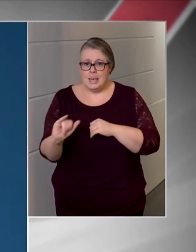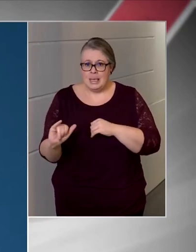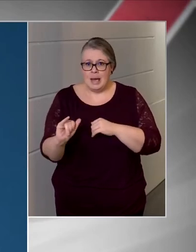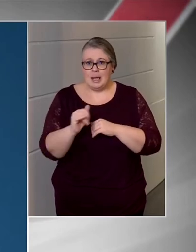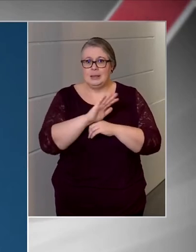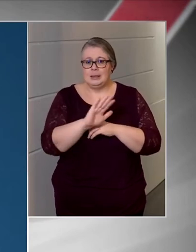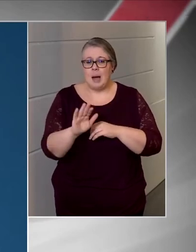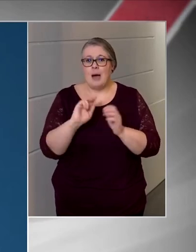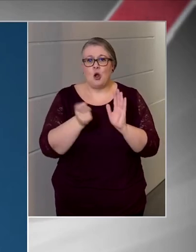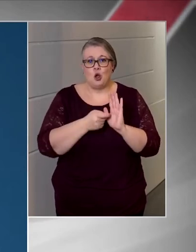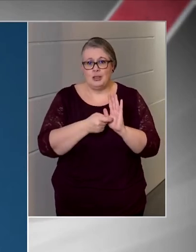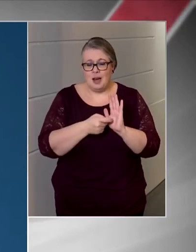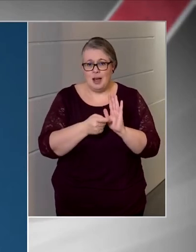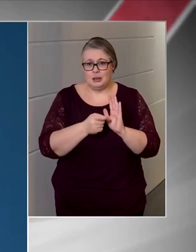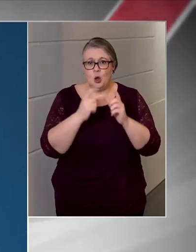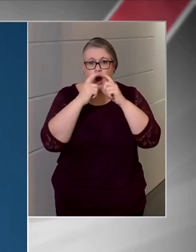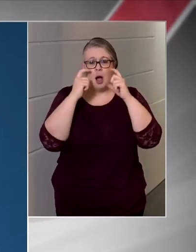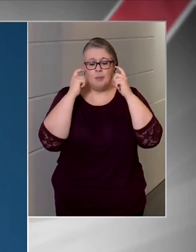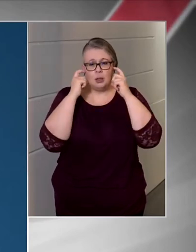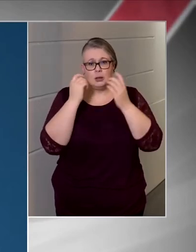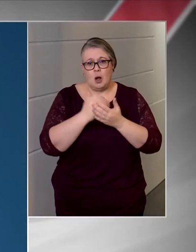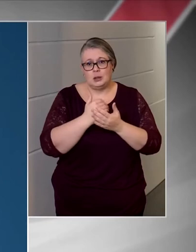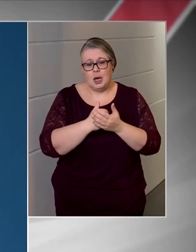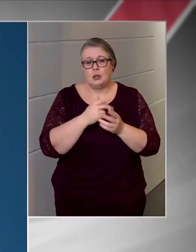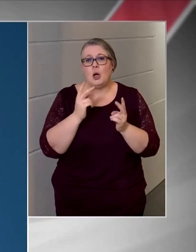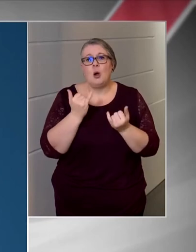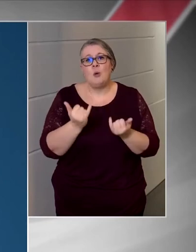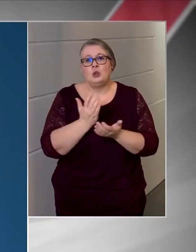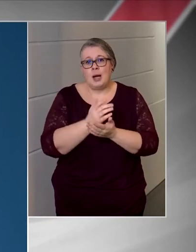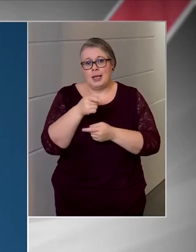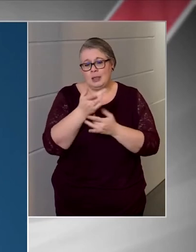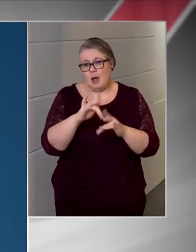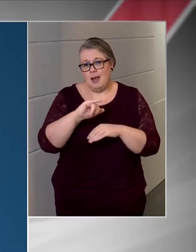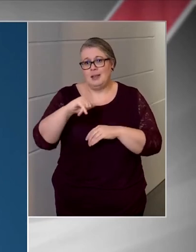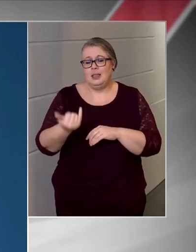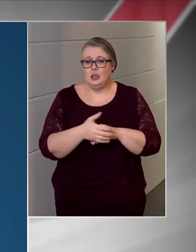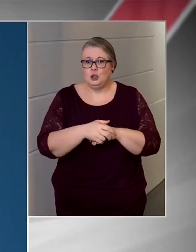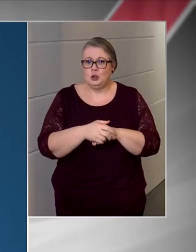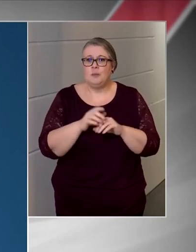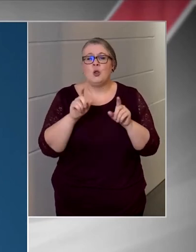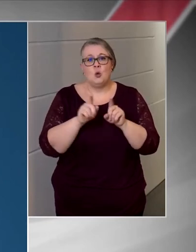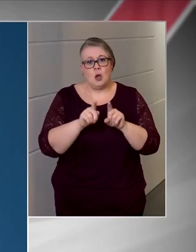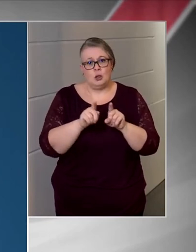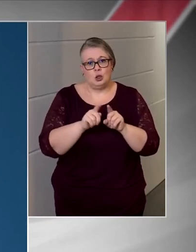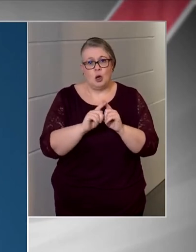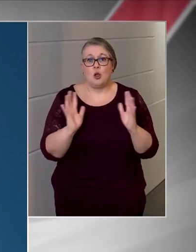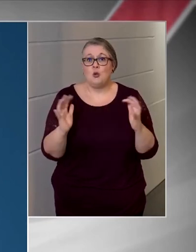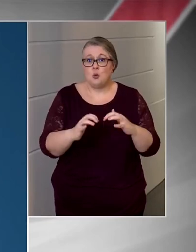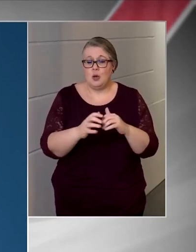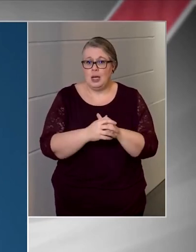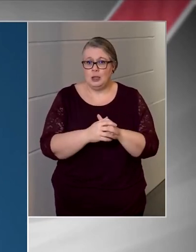mindenki számára kötelező a maszkviselés most már ezeken a helyeken is. Ugyancsak a